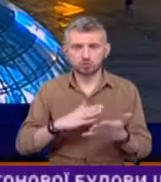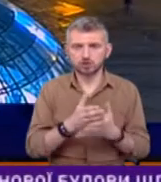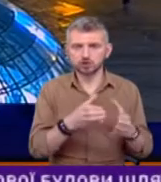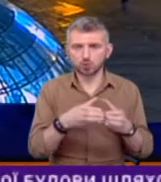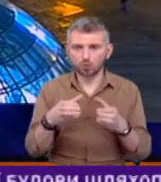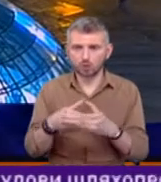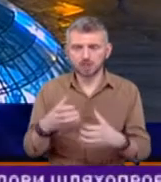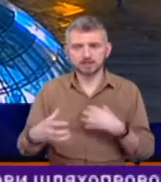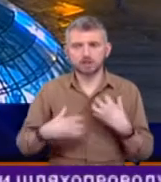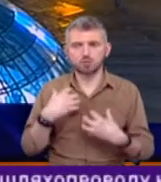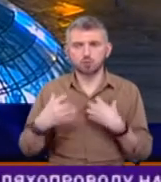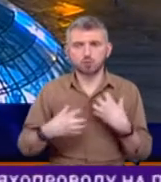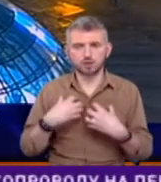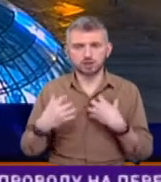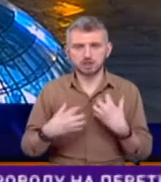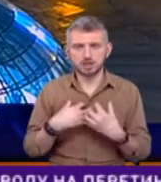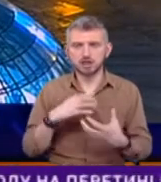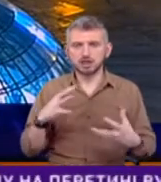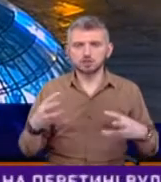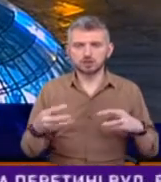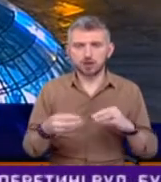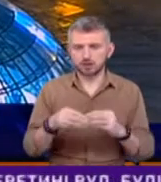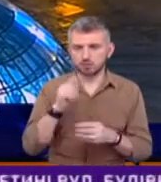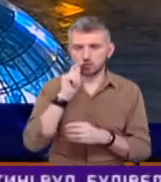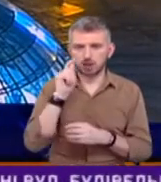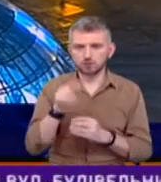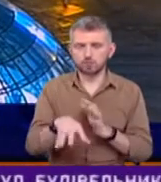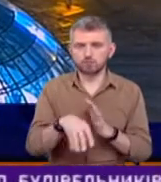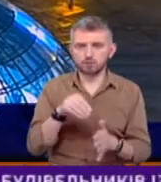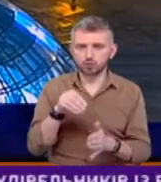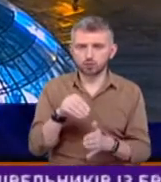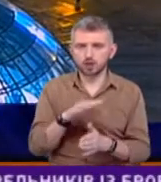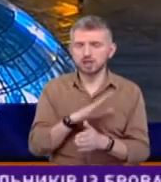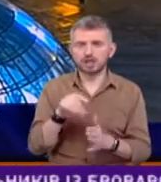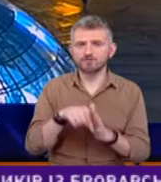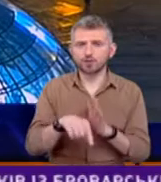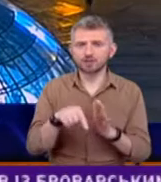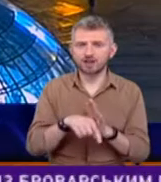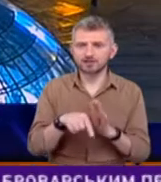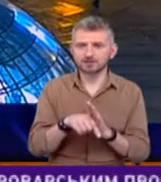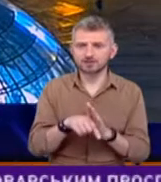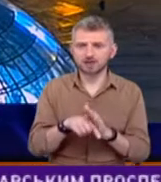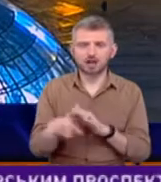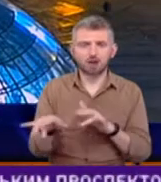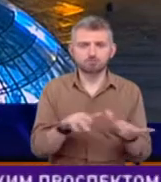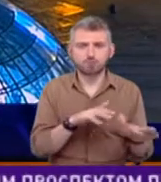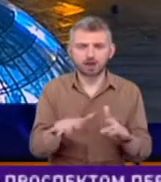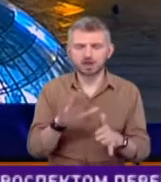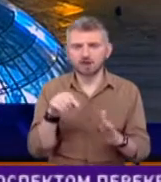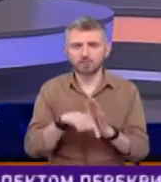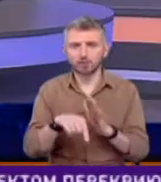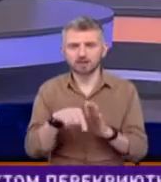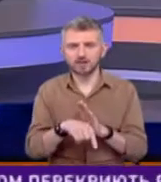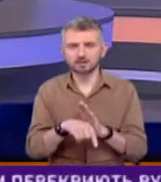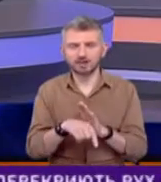кола занепокоєні результатами українського вибору не в контексті кампанії, там, не в контексті